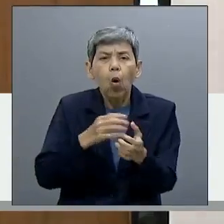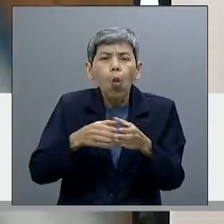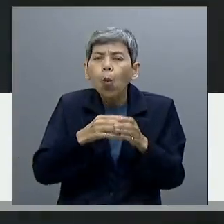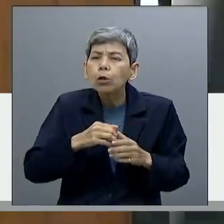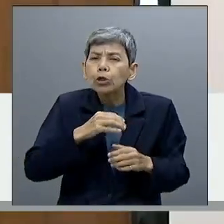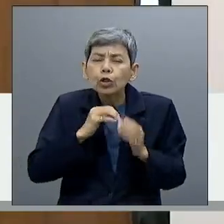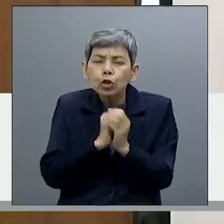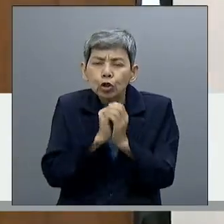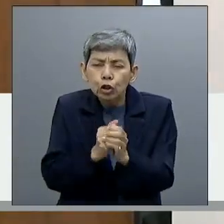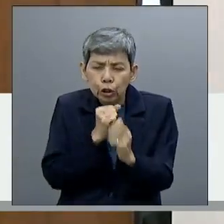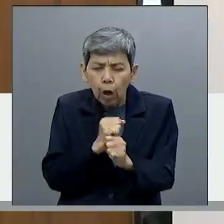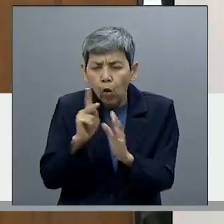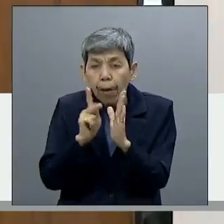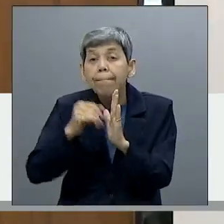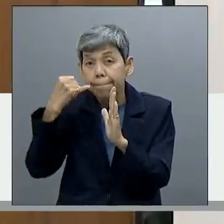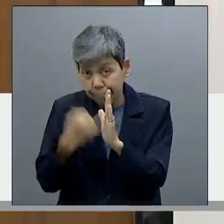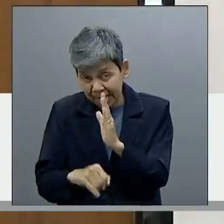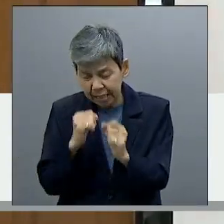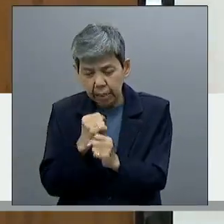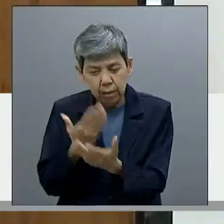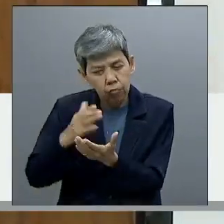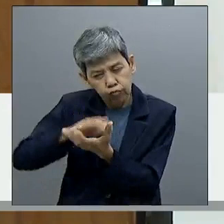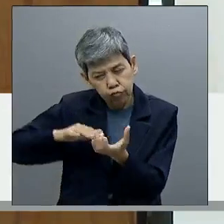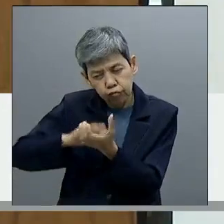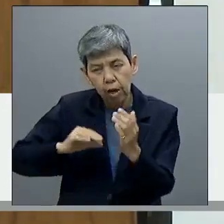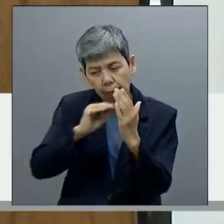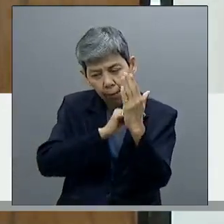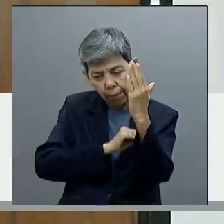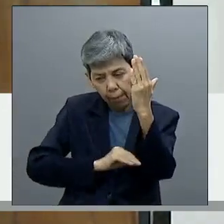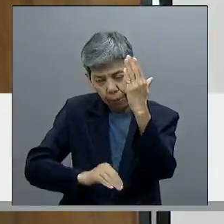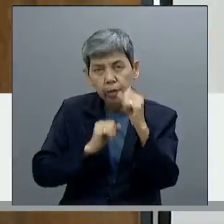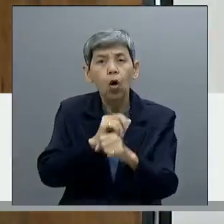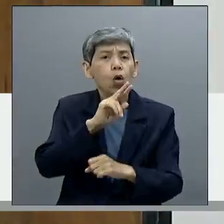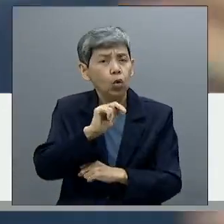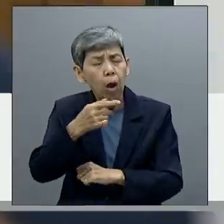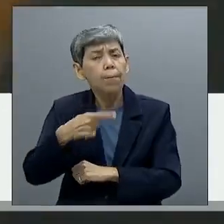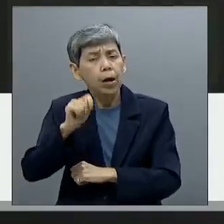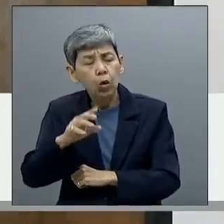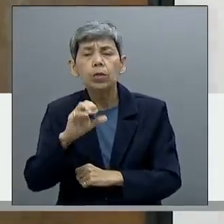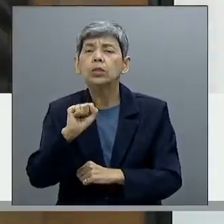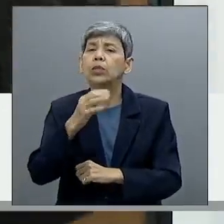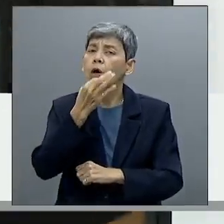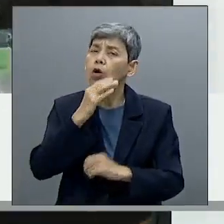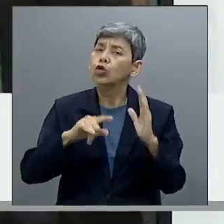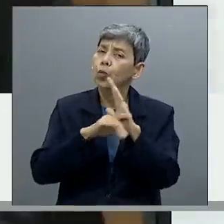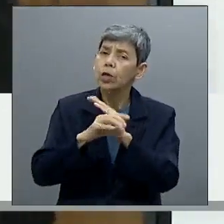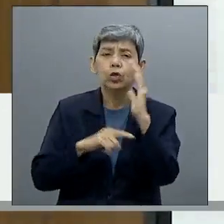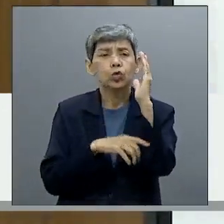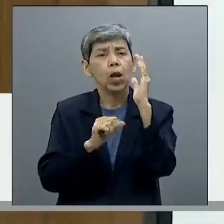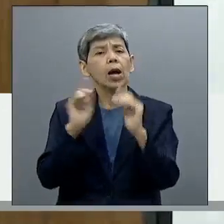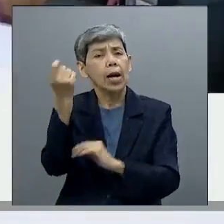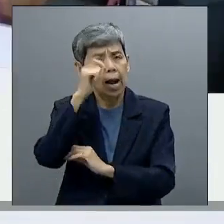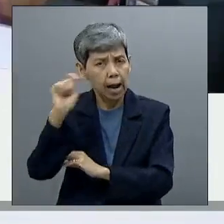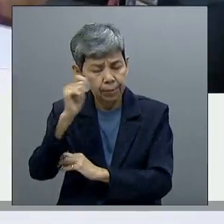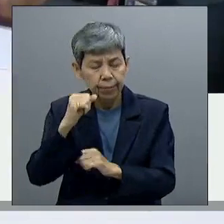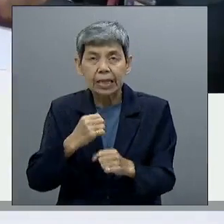สถานบริการบันเทิงผิดกฎหมายและเรื่องบ่อนการพนันในแต่ละพื้นที่นนทบุรีปทุมธานีสมุทรสาครชลบุรีสุราษฎร์ธานีกระบี่โ